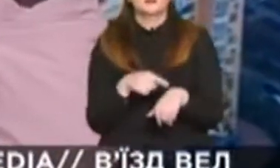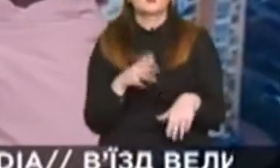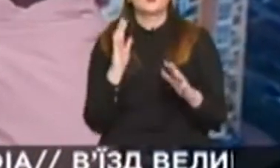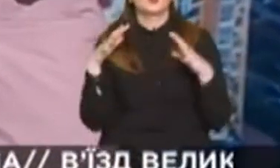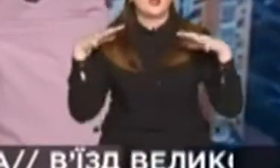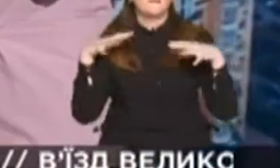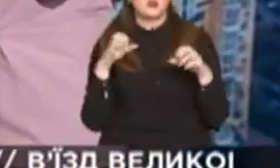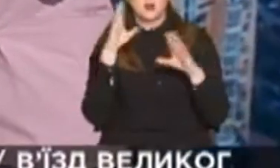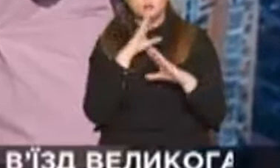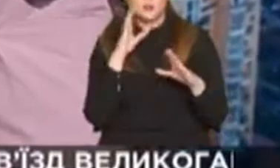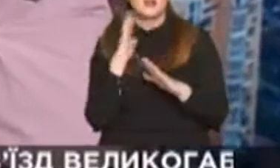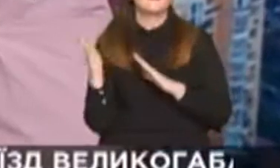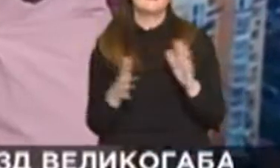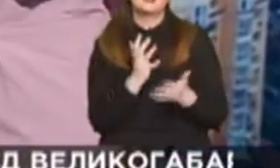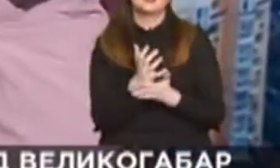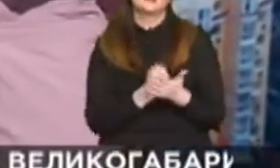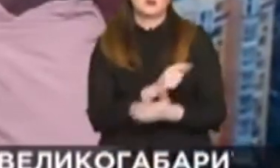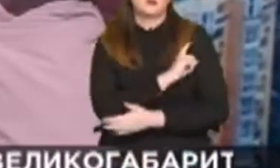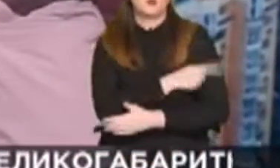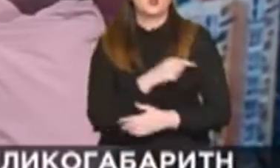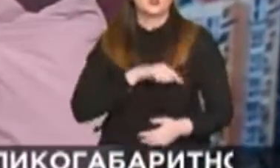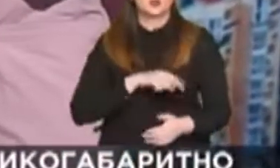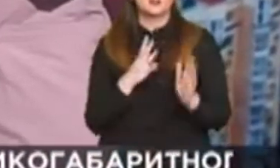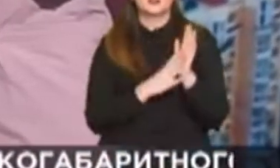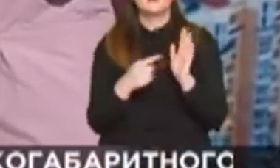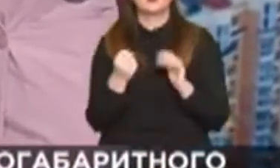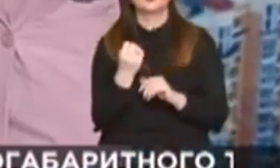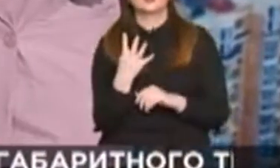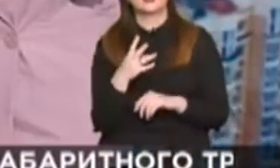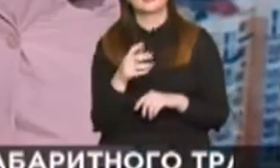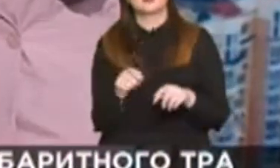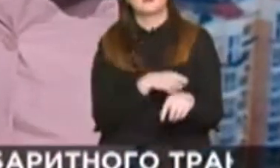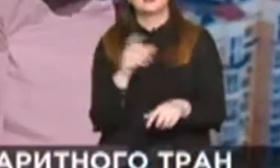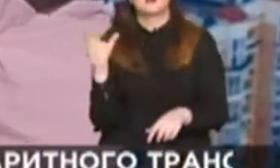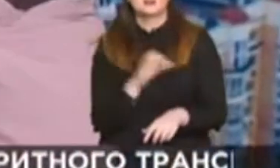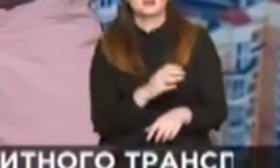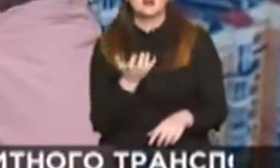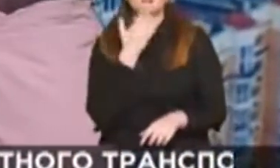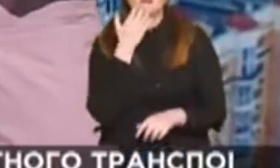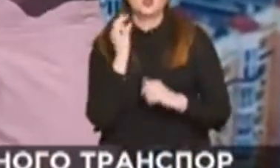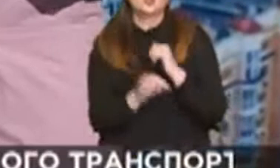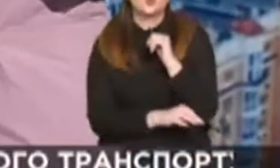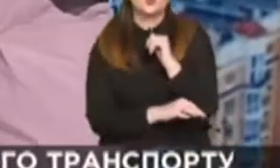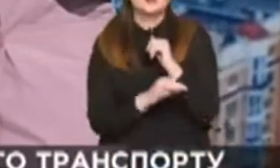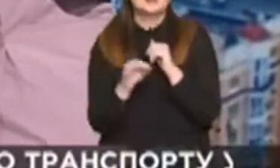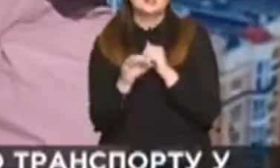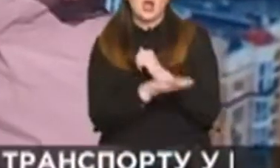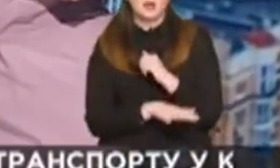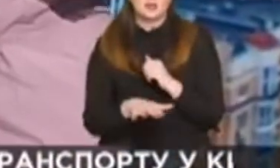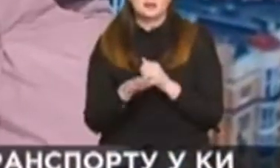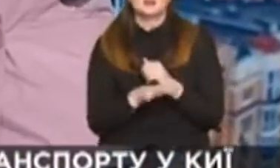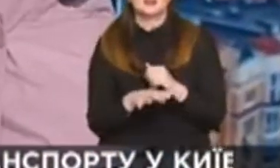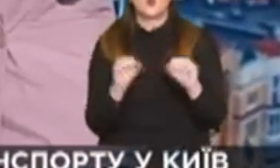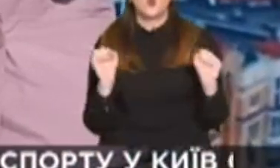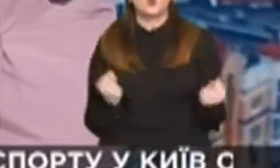звичайно, хмарна погода. Вітер зберігає поривчастий характер 9-14 метрів за секунду, північно-західний, холодний.